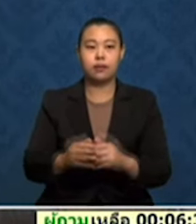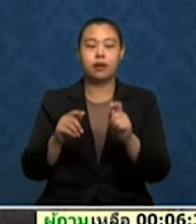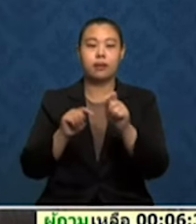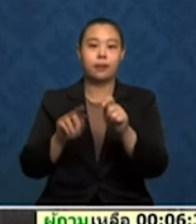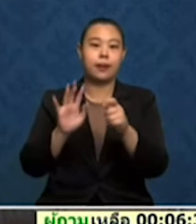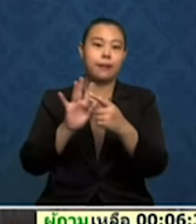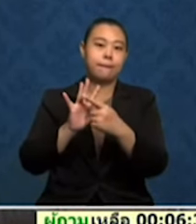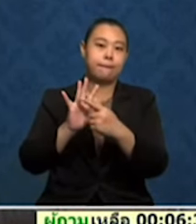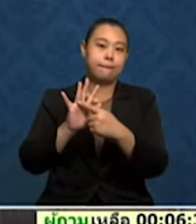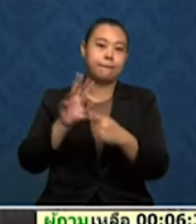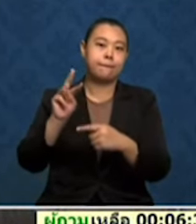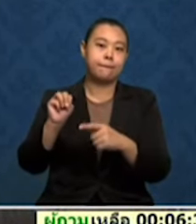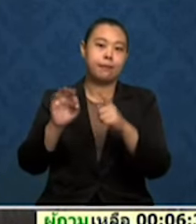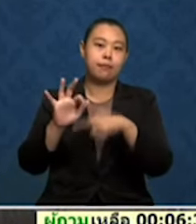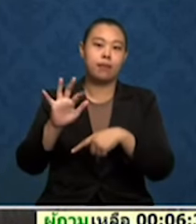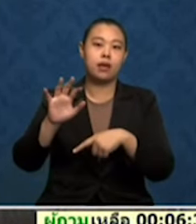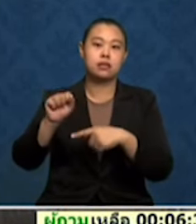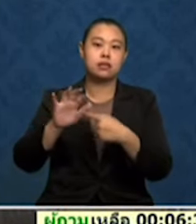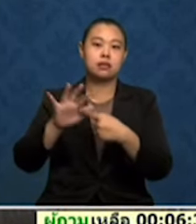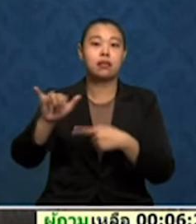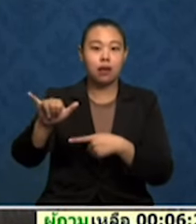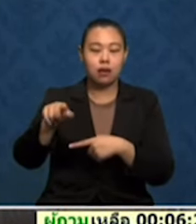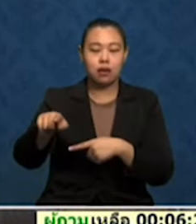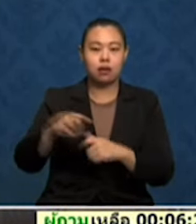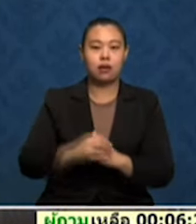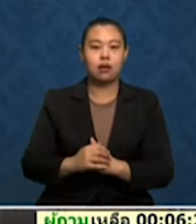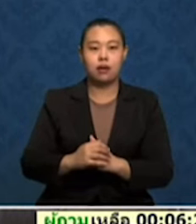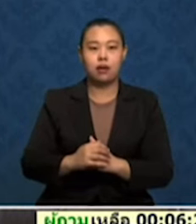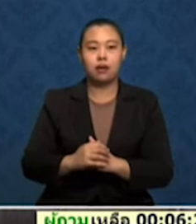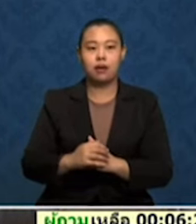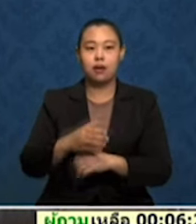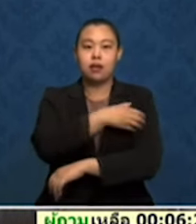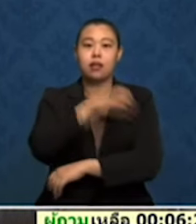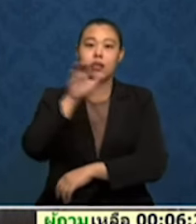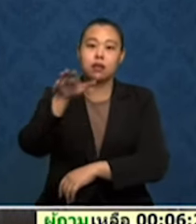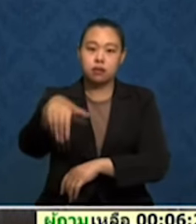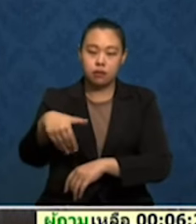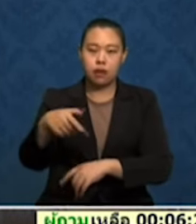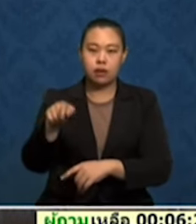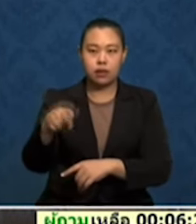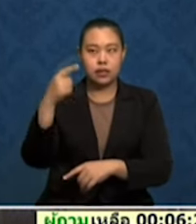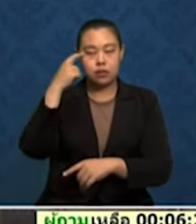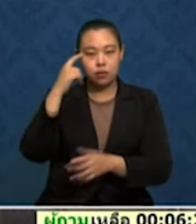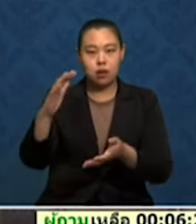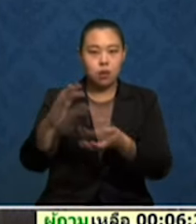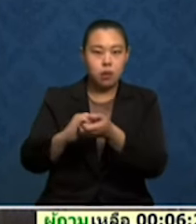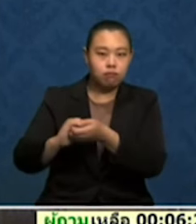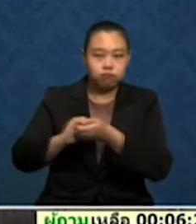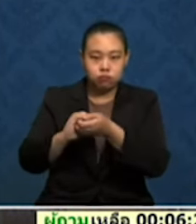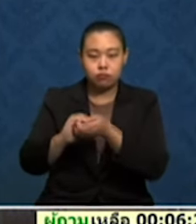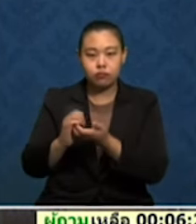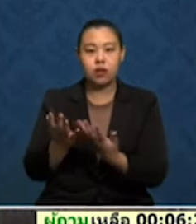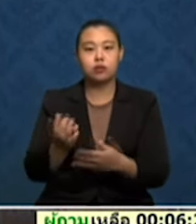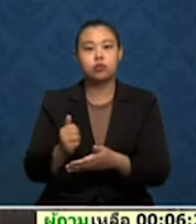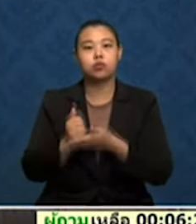าและผมอยากทราบว่ารัฐบาลสนับสนุนเทศบาลเมืองแม่สายในการกอบกู้เมืองแม่สายทั้งระ